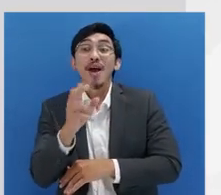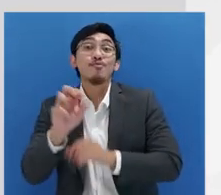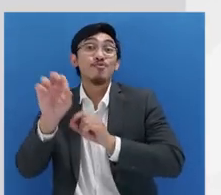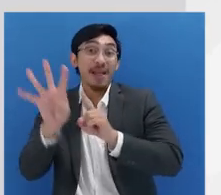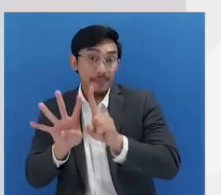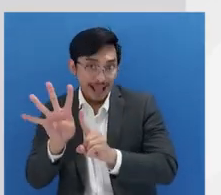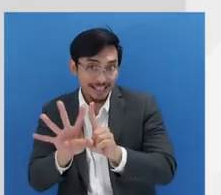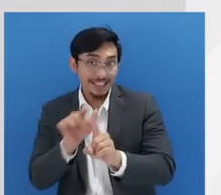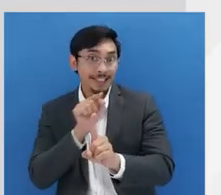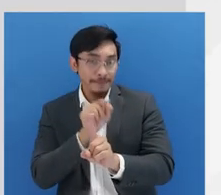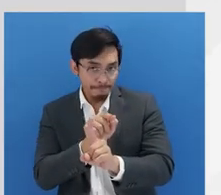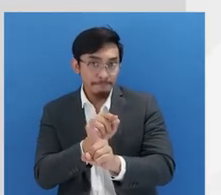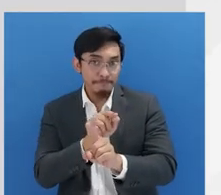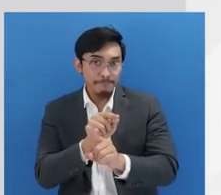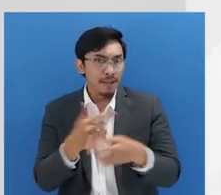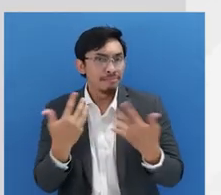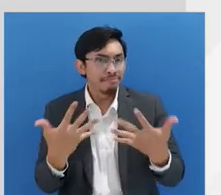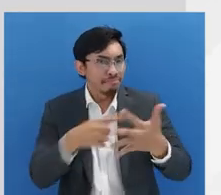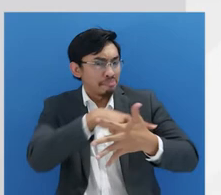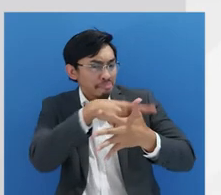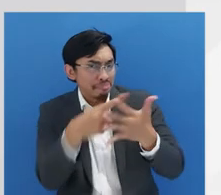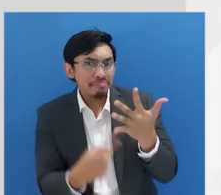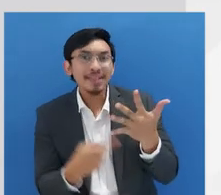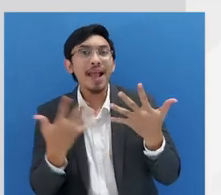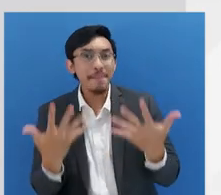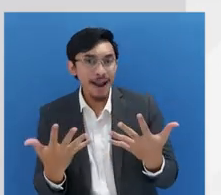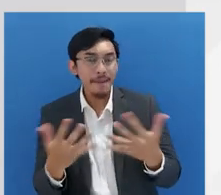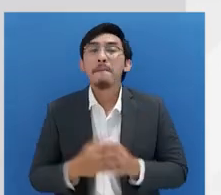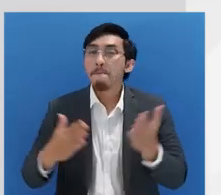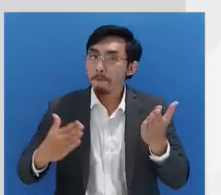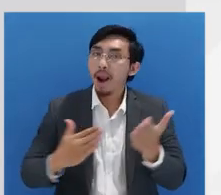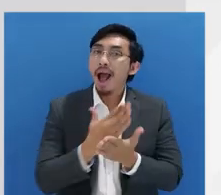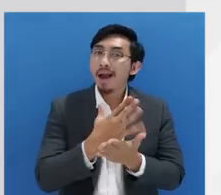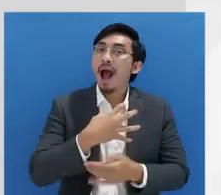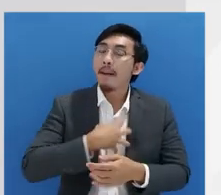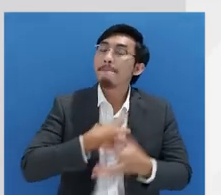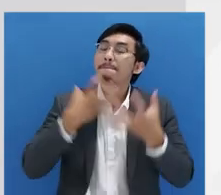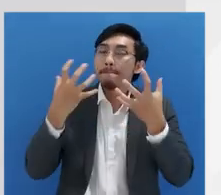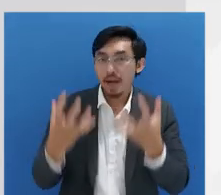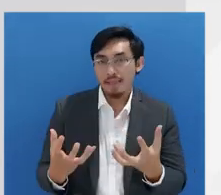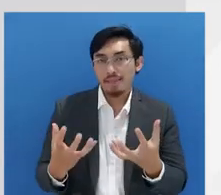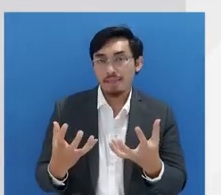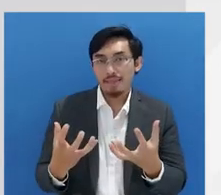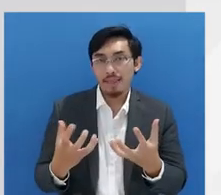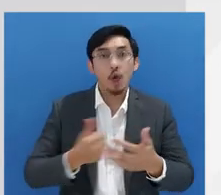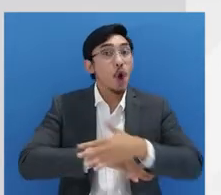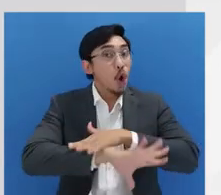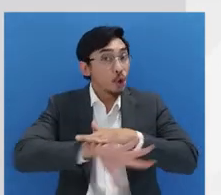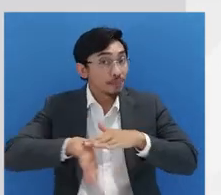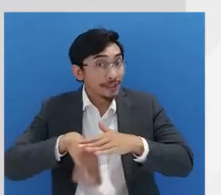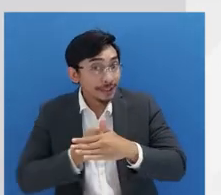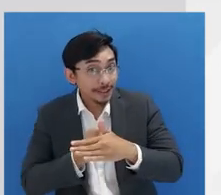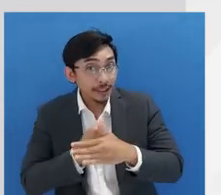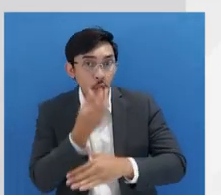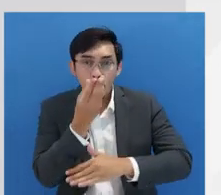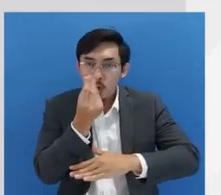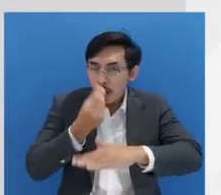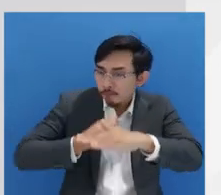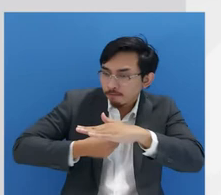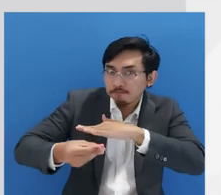2014, antara lain pelanggaran HAM yang berat, korupsi, pencucian uang,